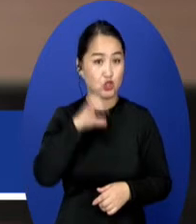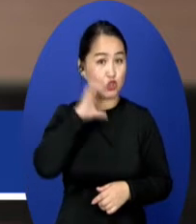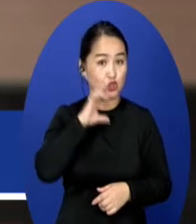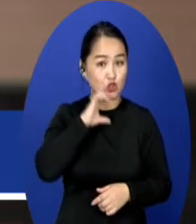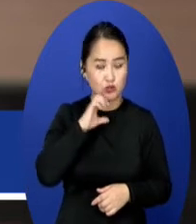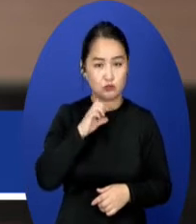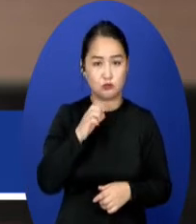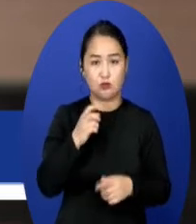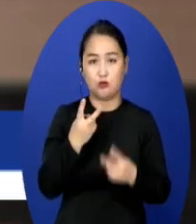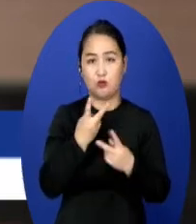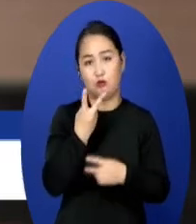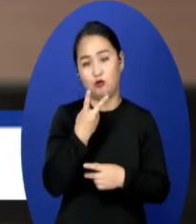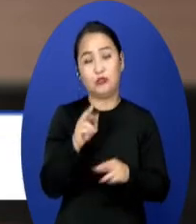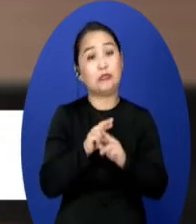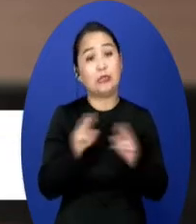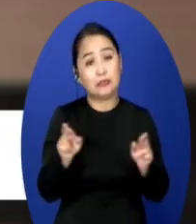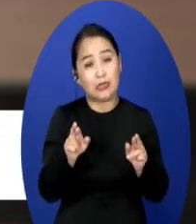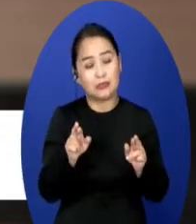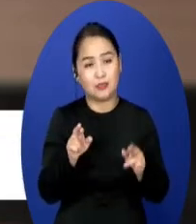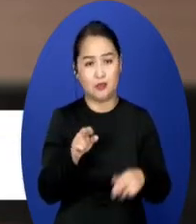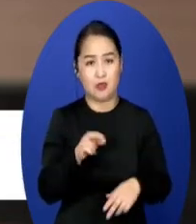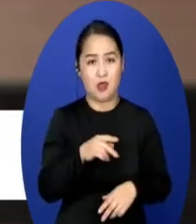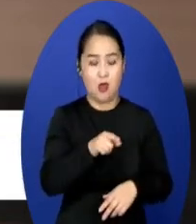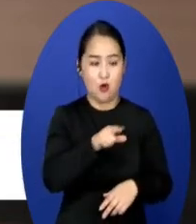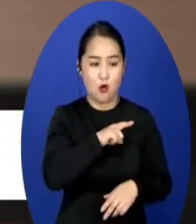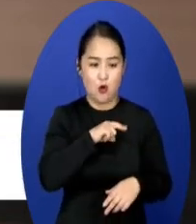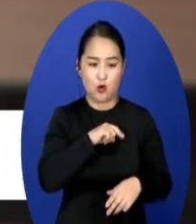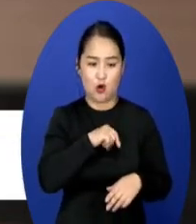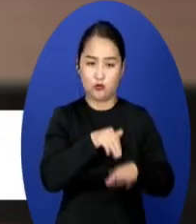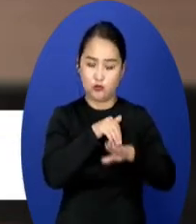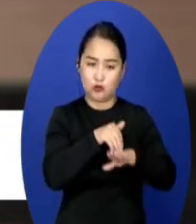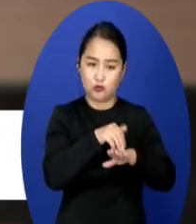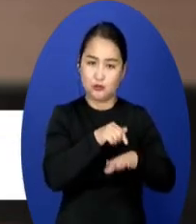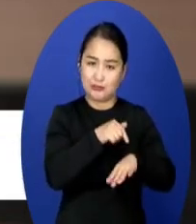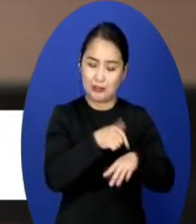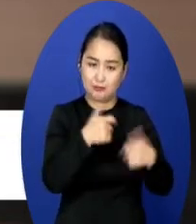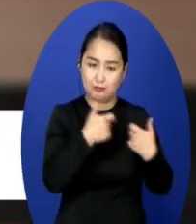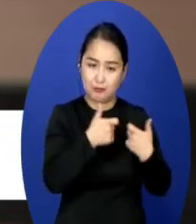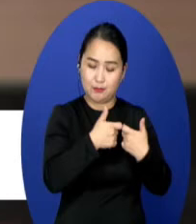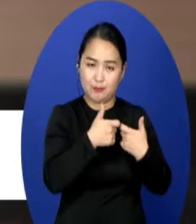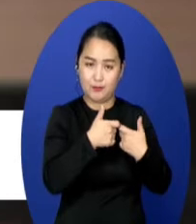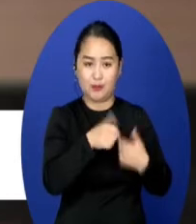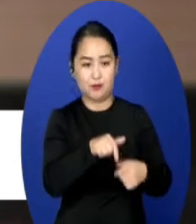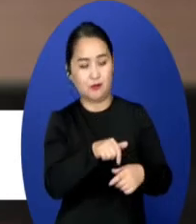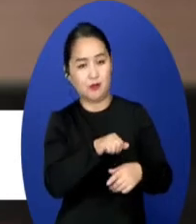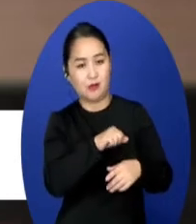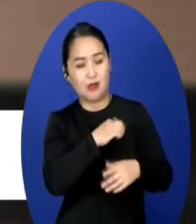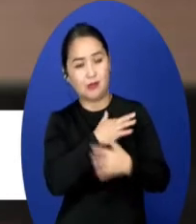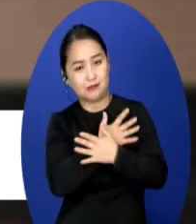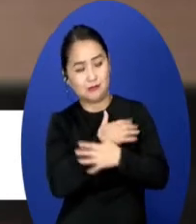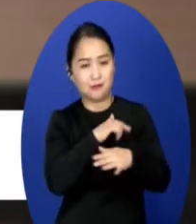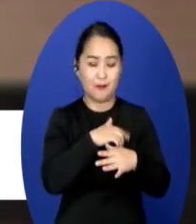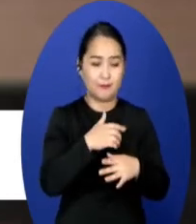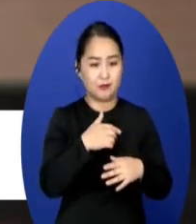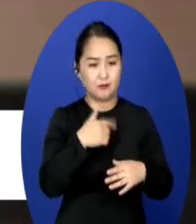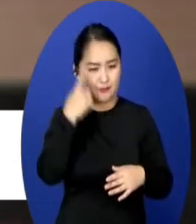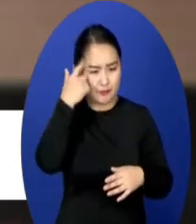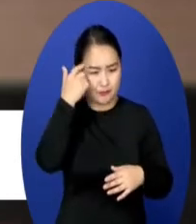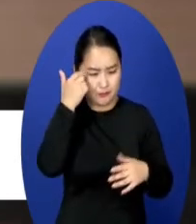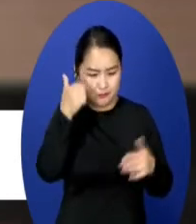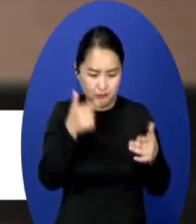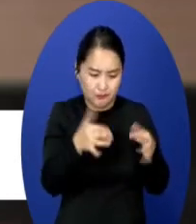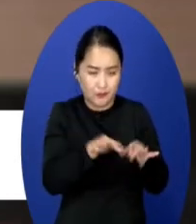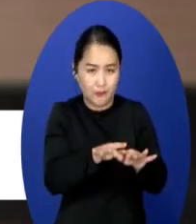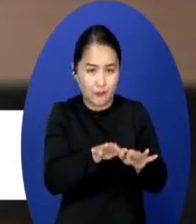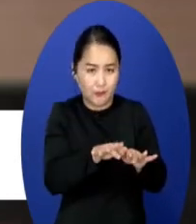бол өөртөө шал өөр төвшөнд тогтсон цагтаа бэлтгэлээгээ тогтсон цагтаа амраад өдөр шөнөгүй бисний компьютер хань суугаад тоглоод байна гэдэг зүйлээс